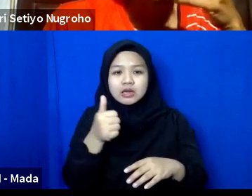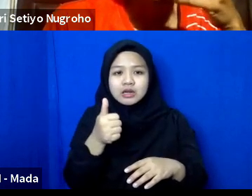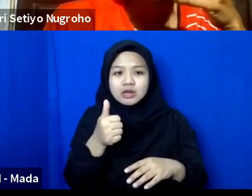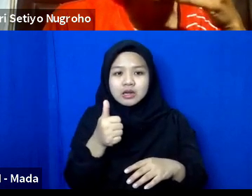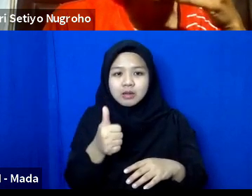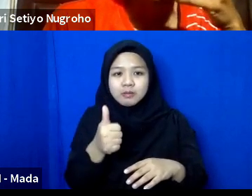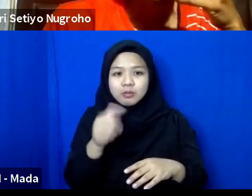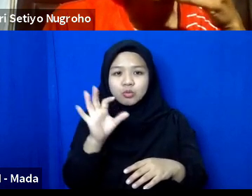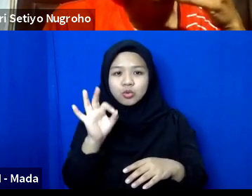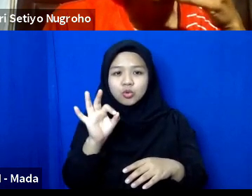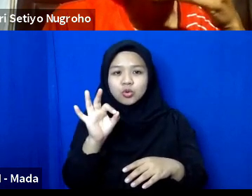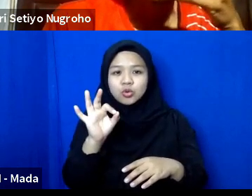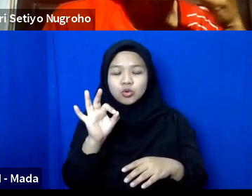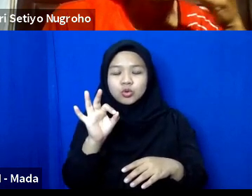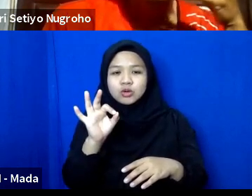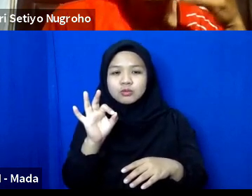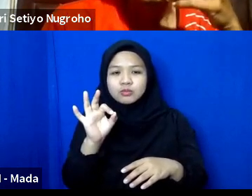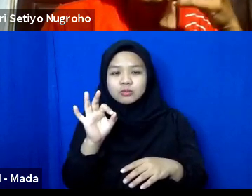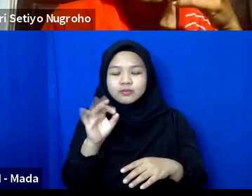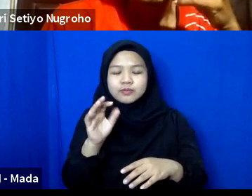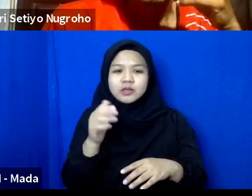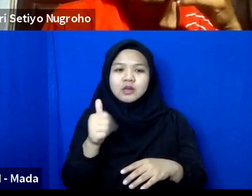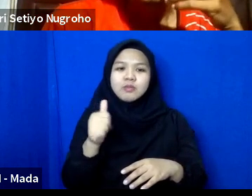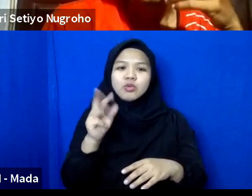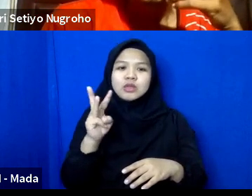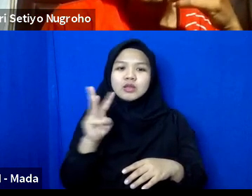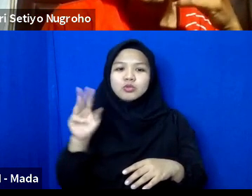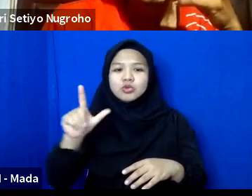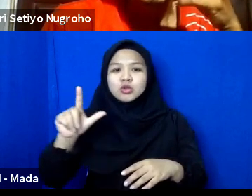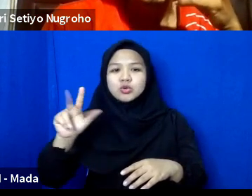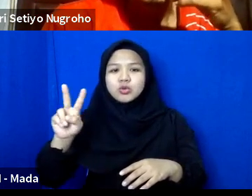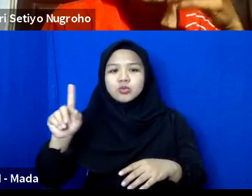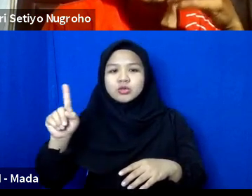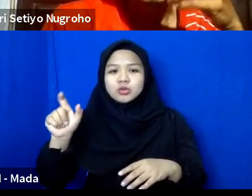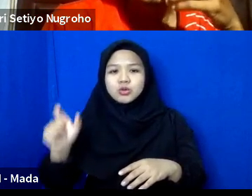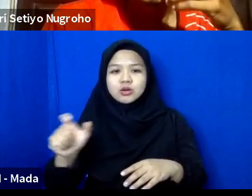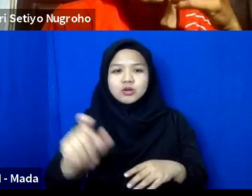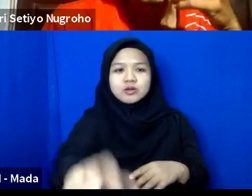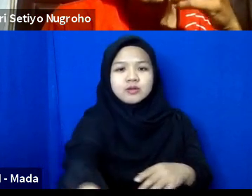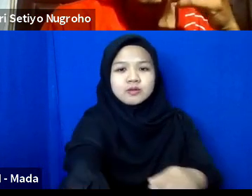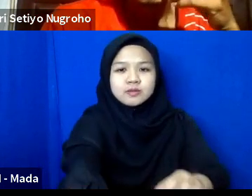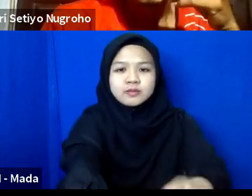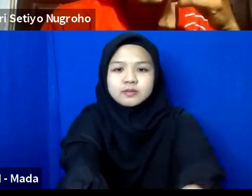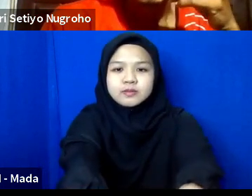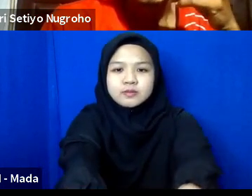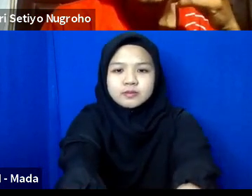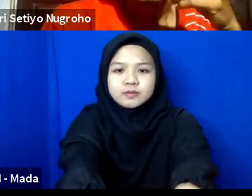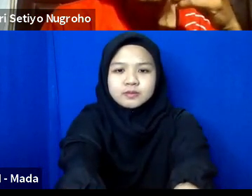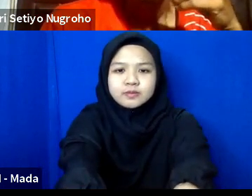membunuh rupiah tikno ampuh 3701 yang SMP